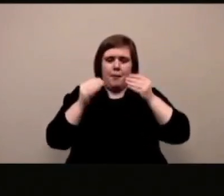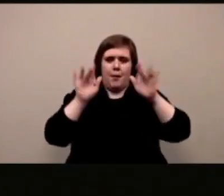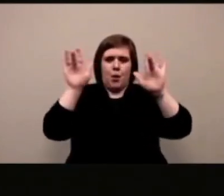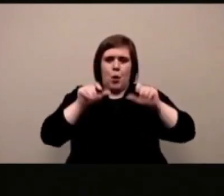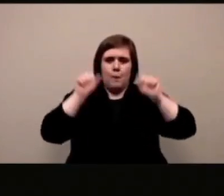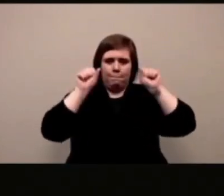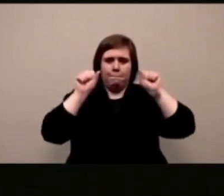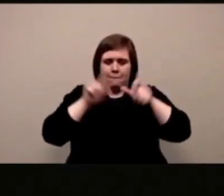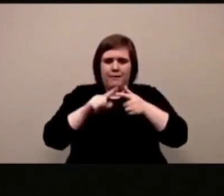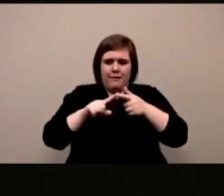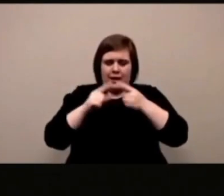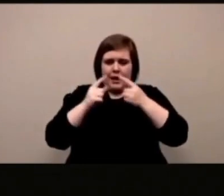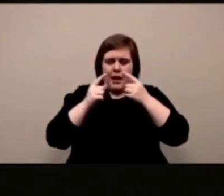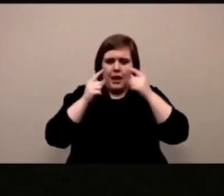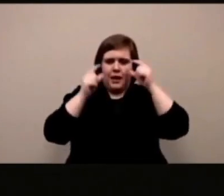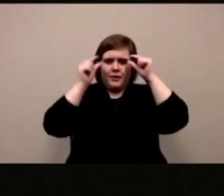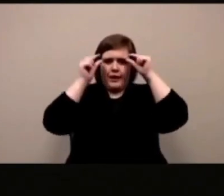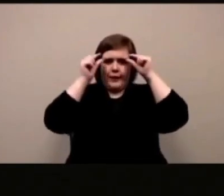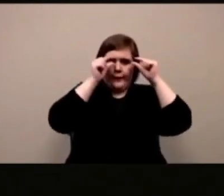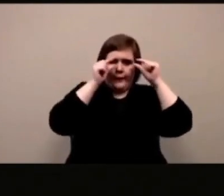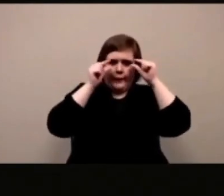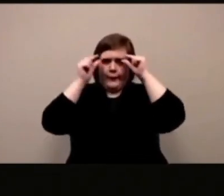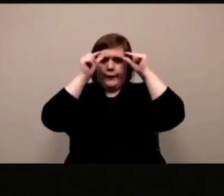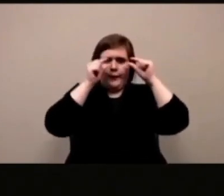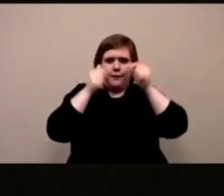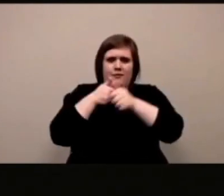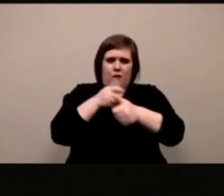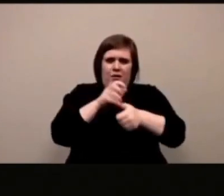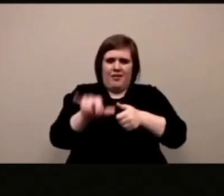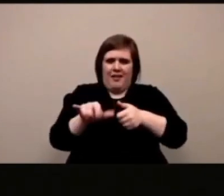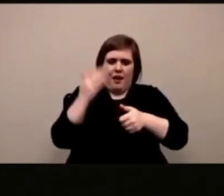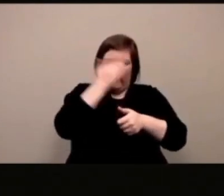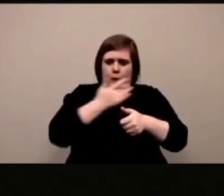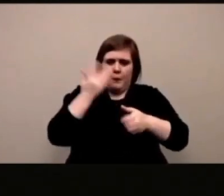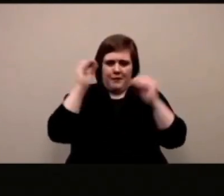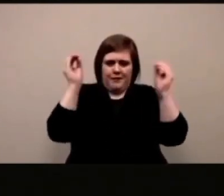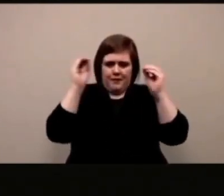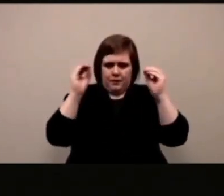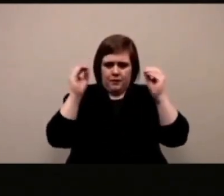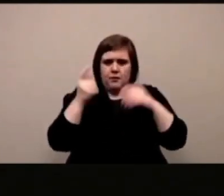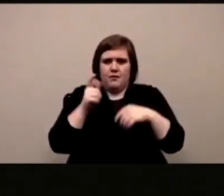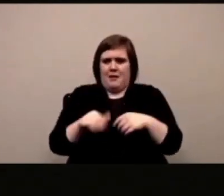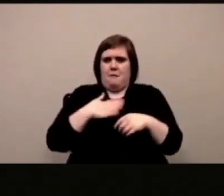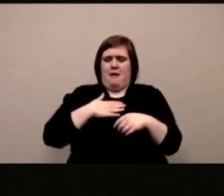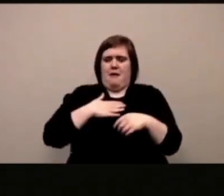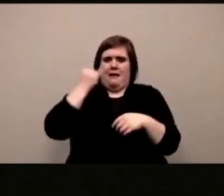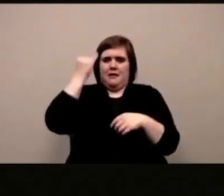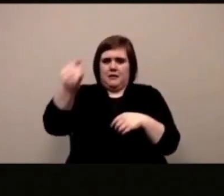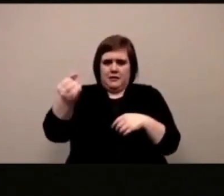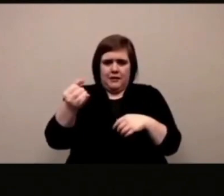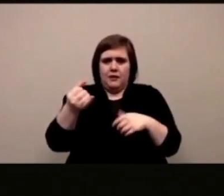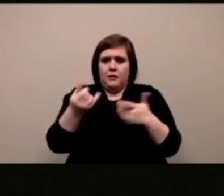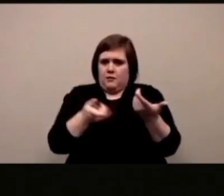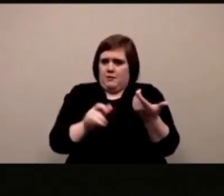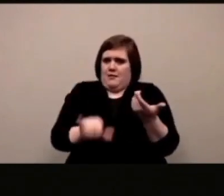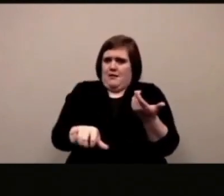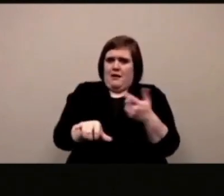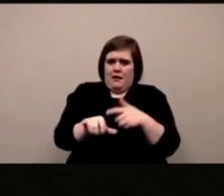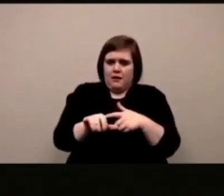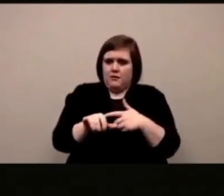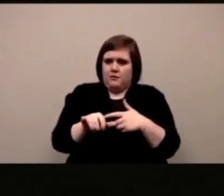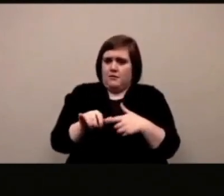をあの使い透明感を作りましてあの